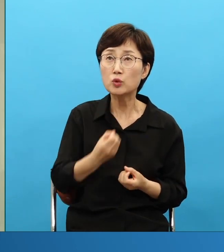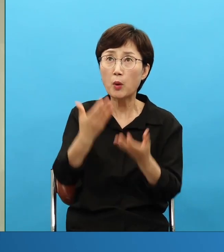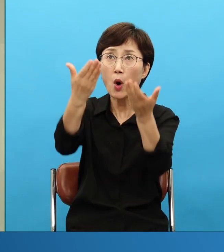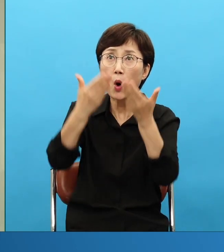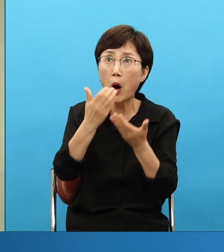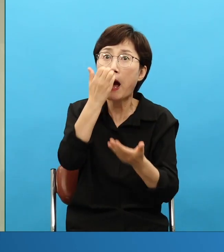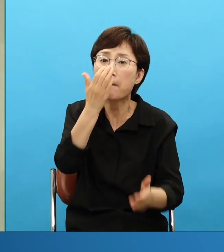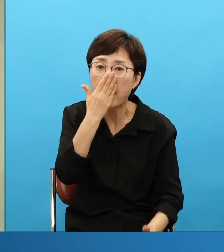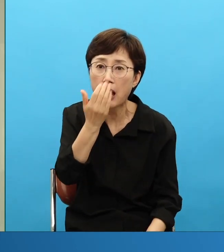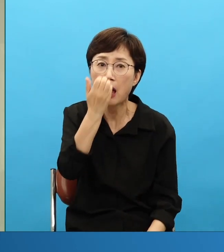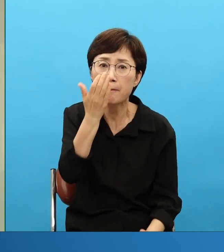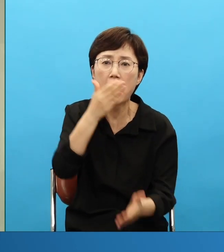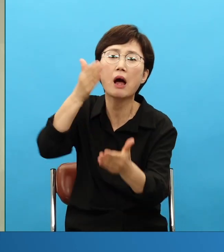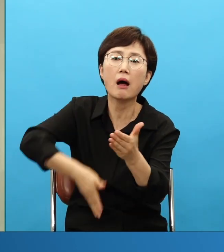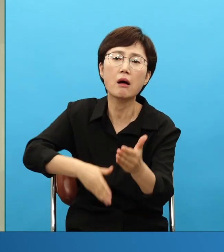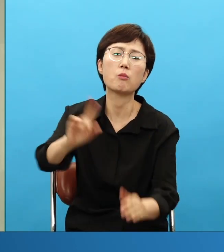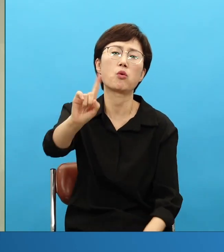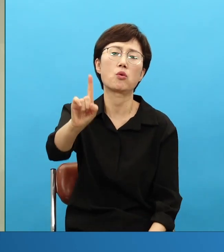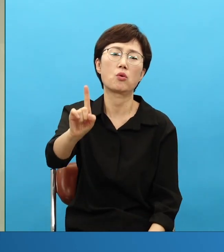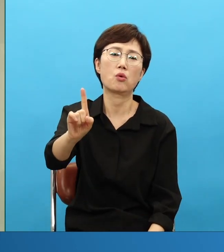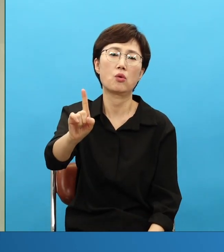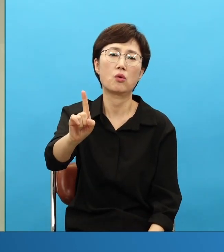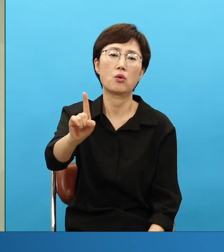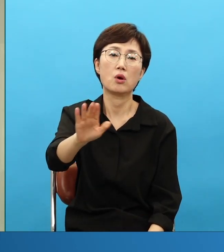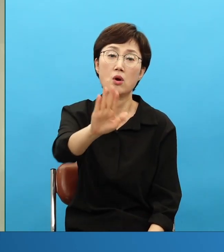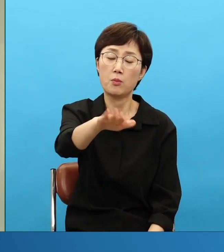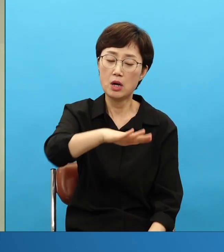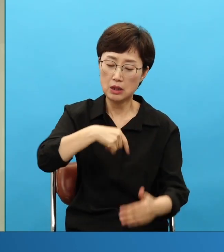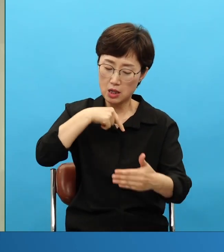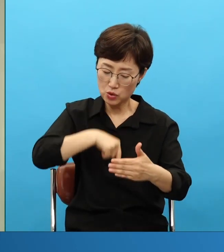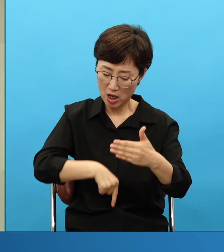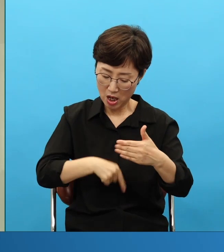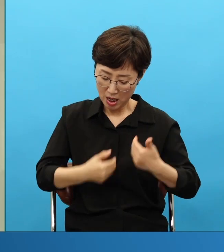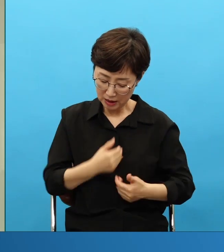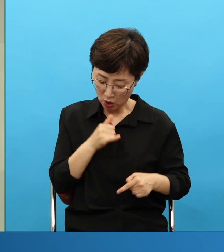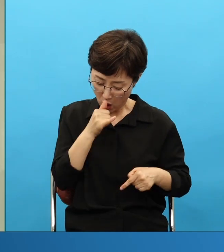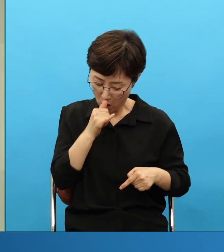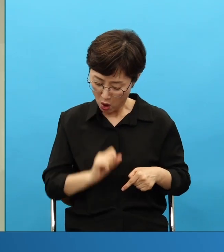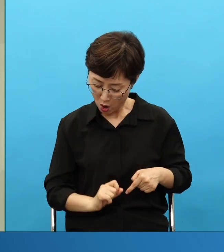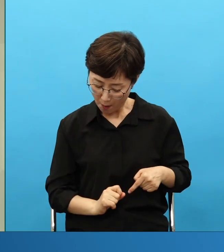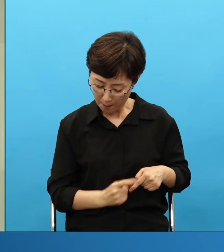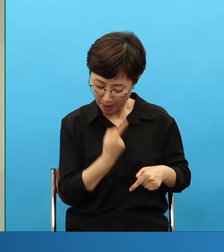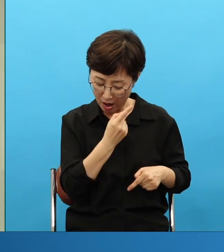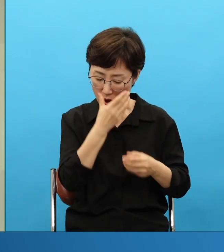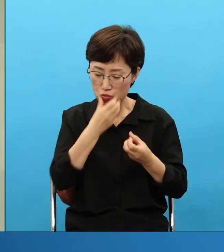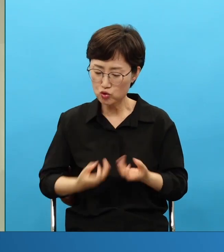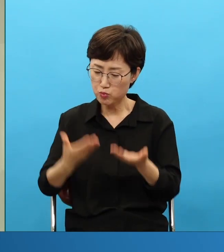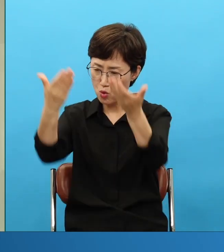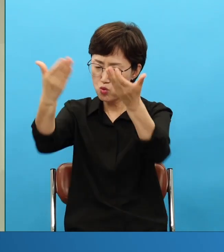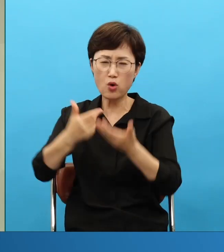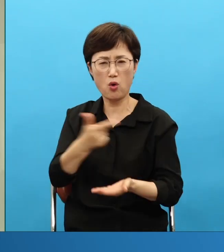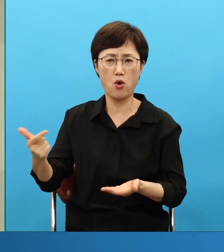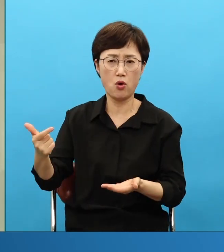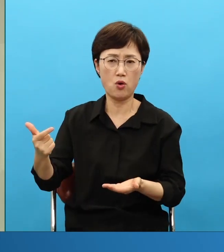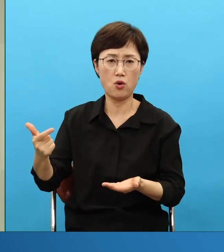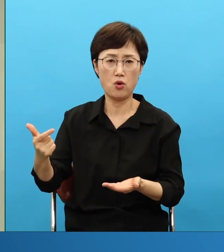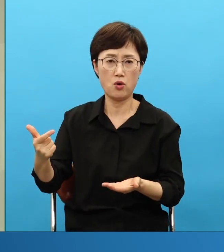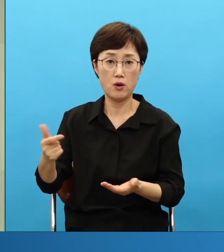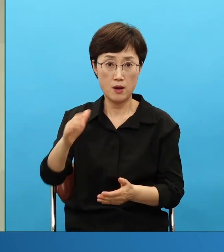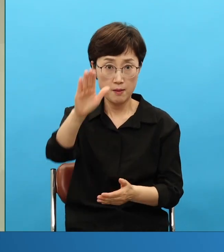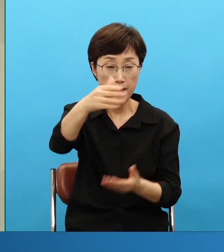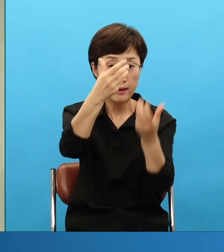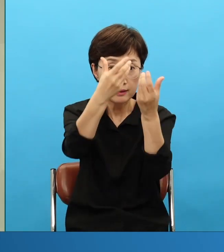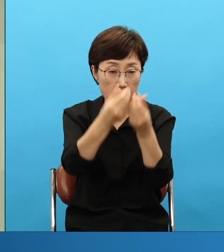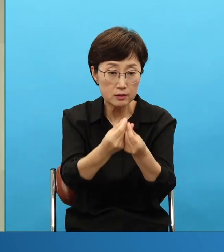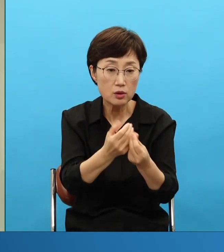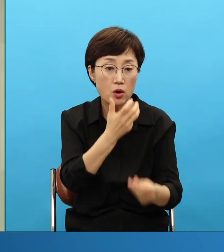속에는 엄청난 것이 들어있다는 걸 아셔야 You have to 돼요. realize the fact that within your small 그렇죠? internal conflicts are all the blessings. 요셉에게 일어나는 가정